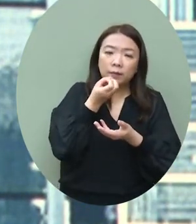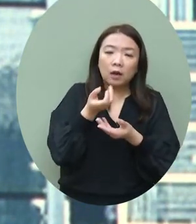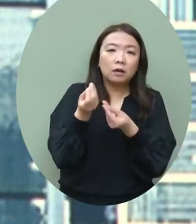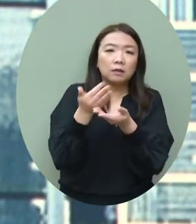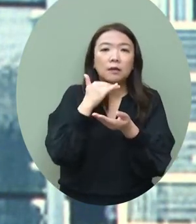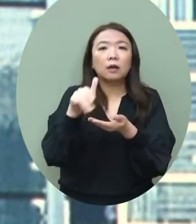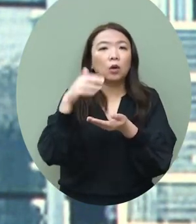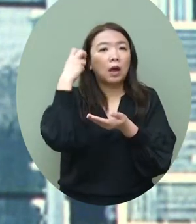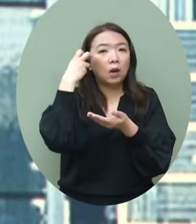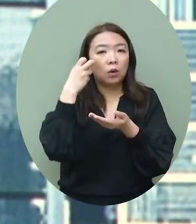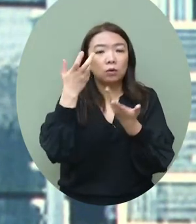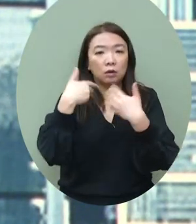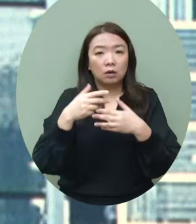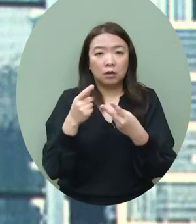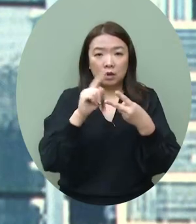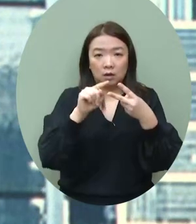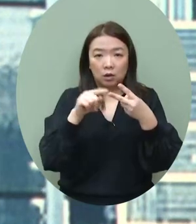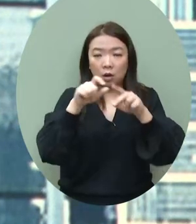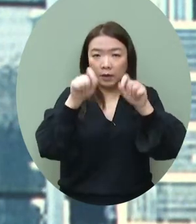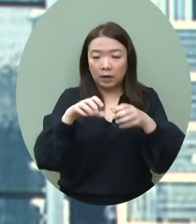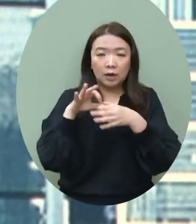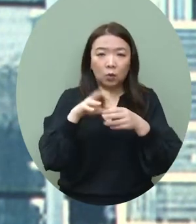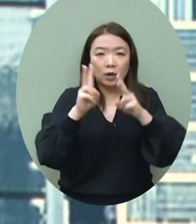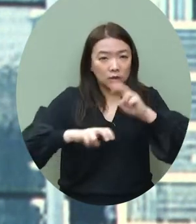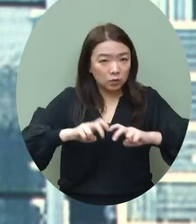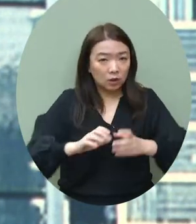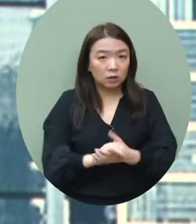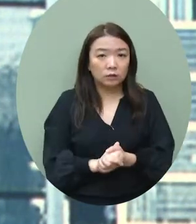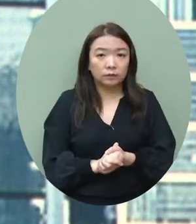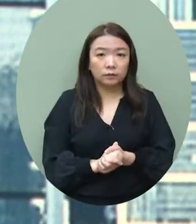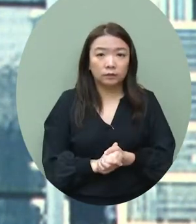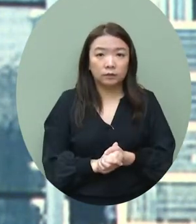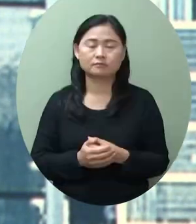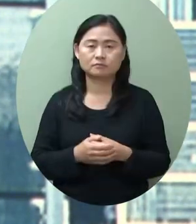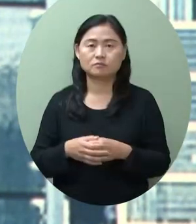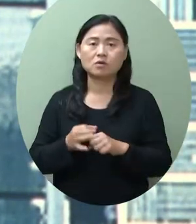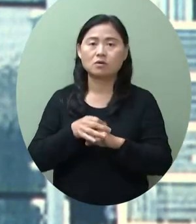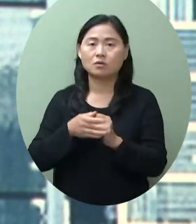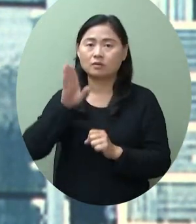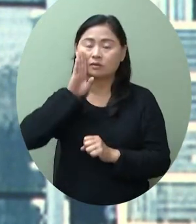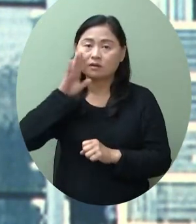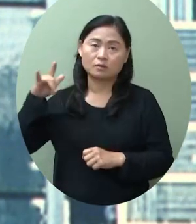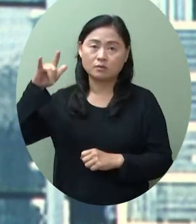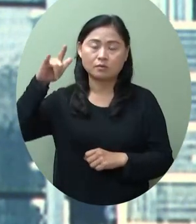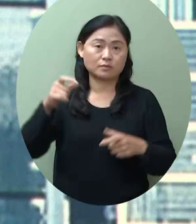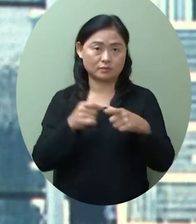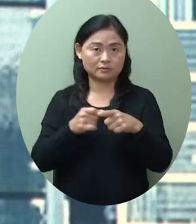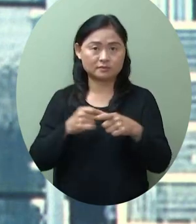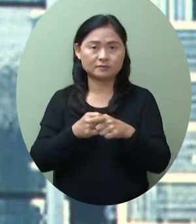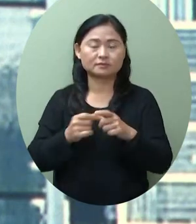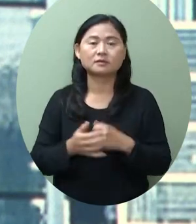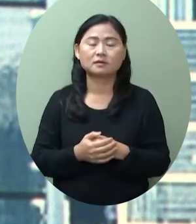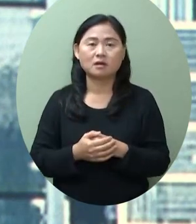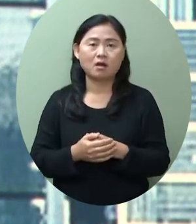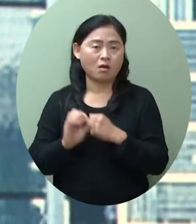嘅。跟住嗰2個問題就係關於調查，有關於國泰航空公司嘅